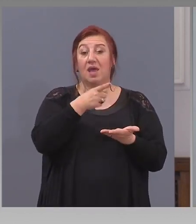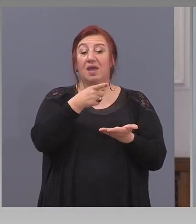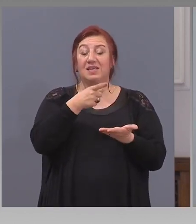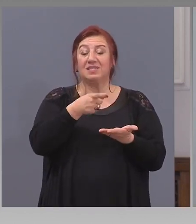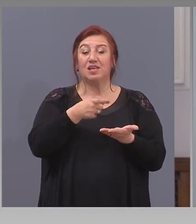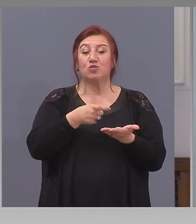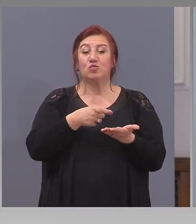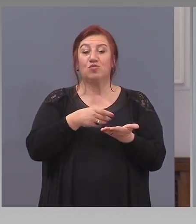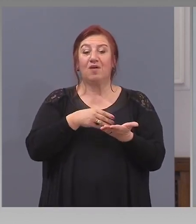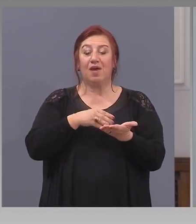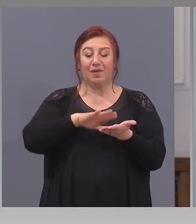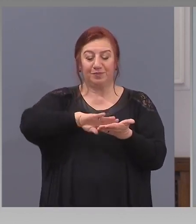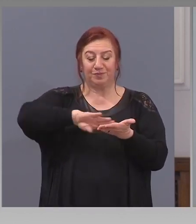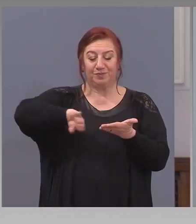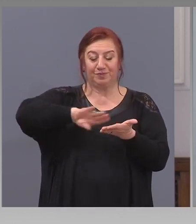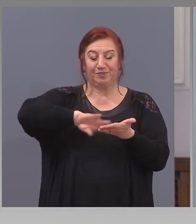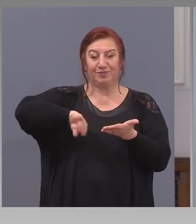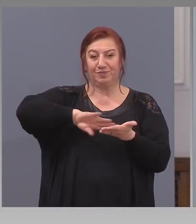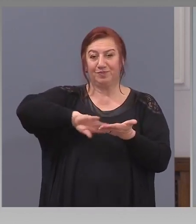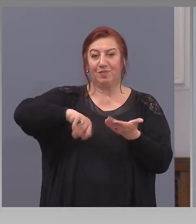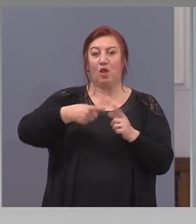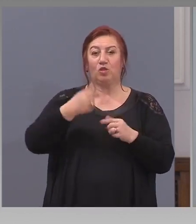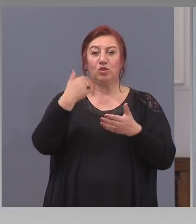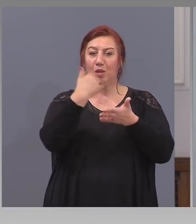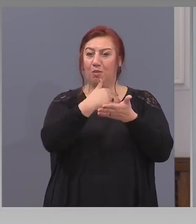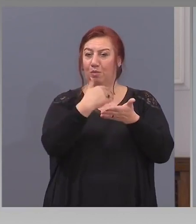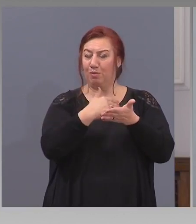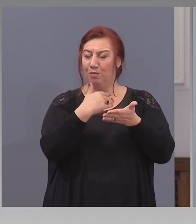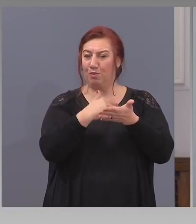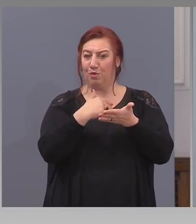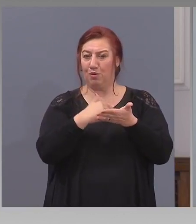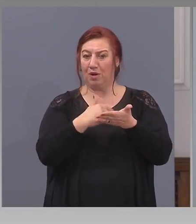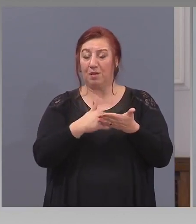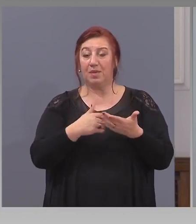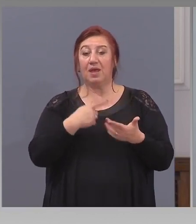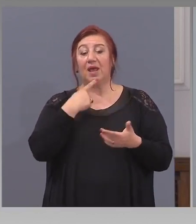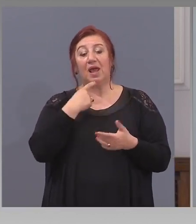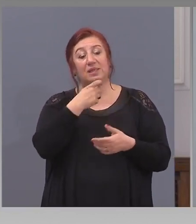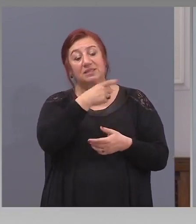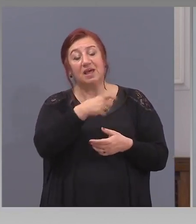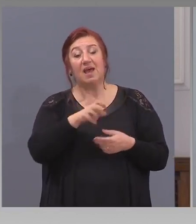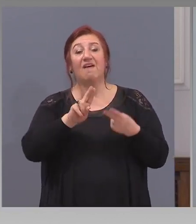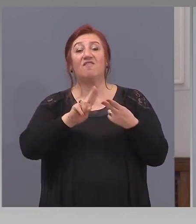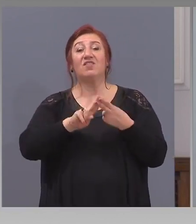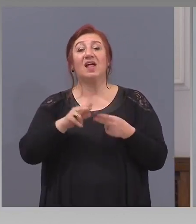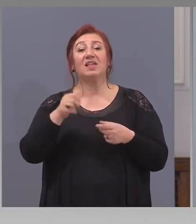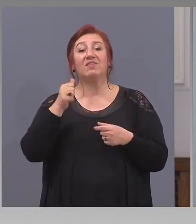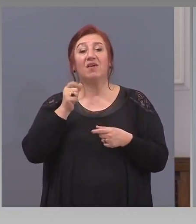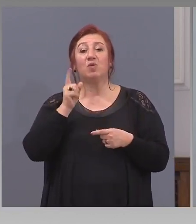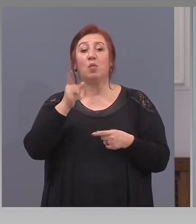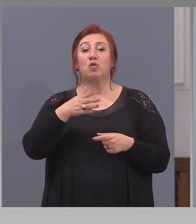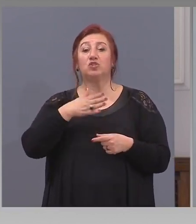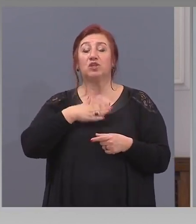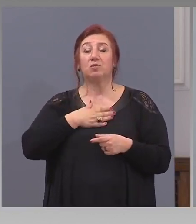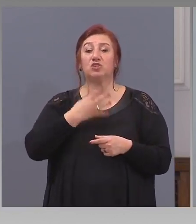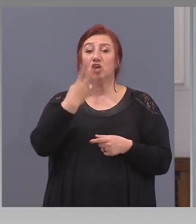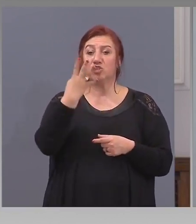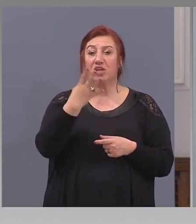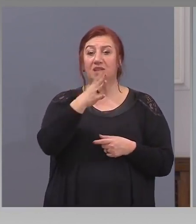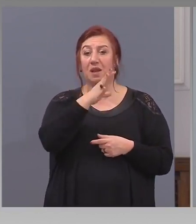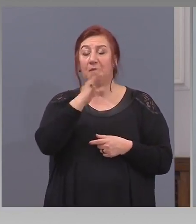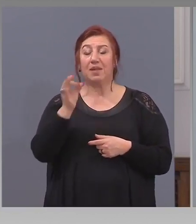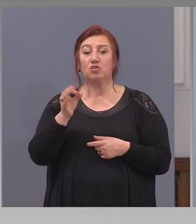изчегърта от програмите, каквото имаше Дончев и казаха с Влади Горанов, може да разполагаш с около 4-500 милиона